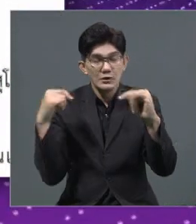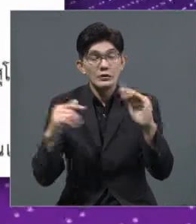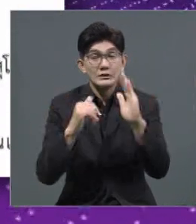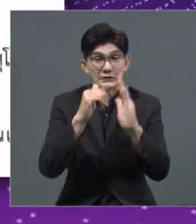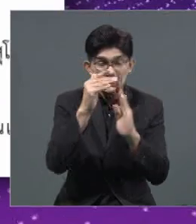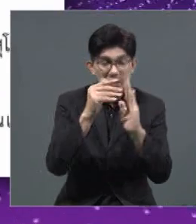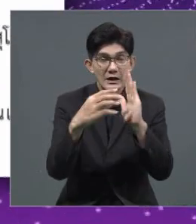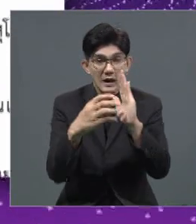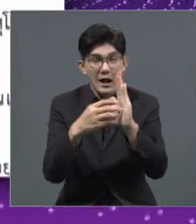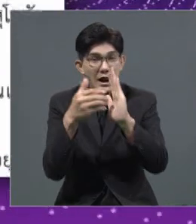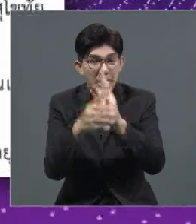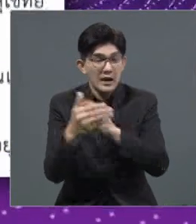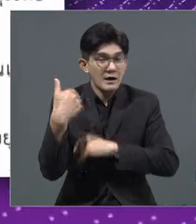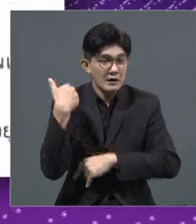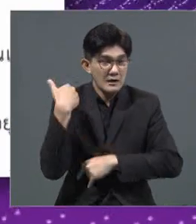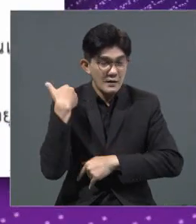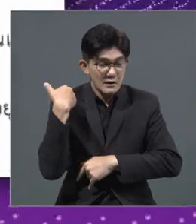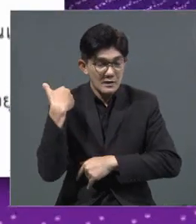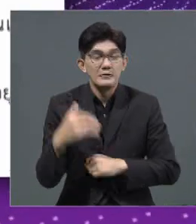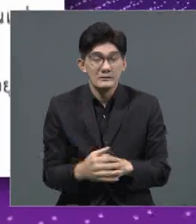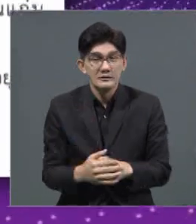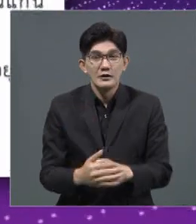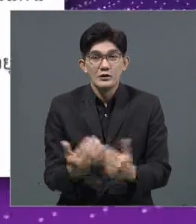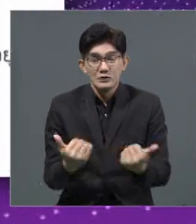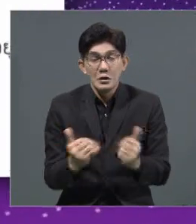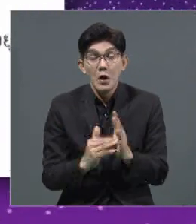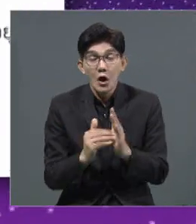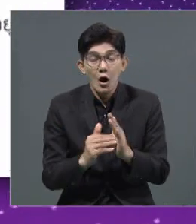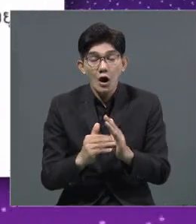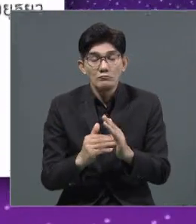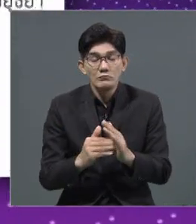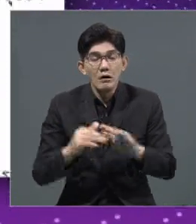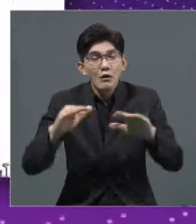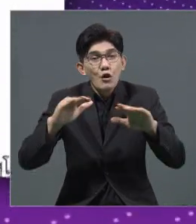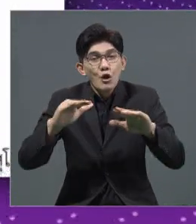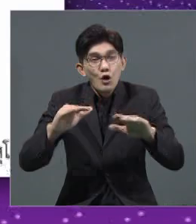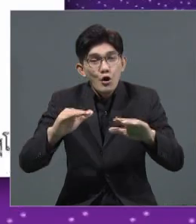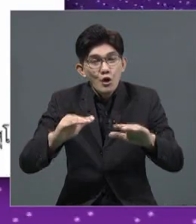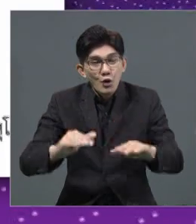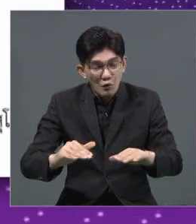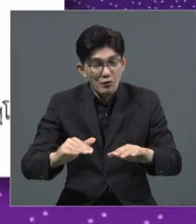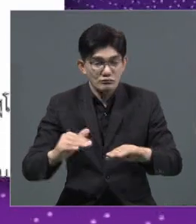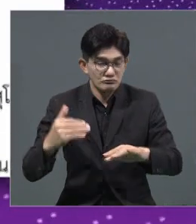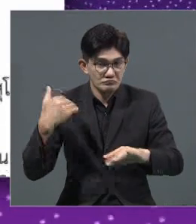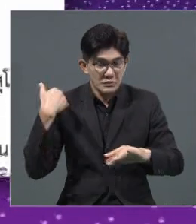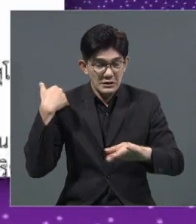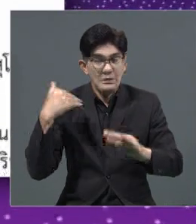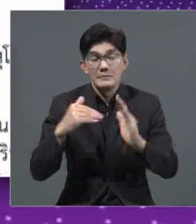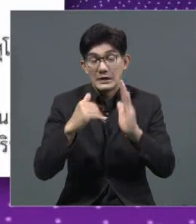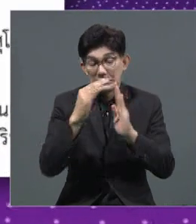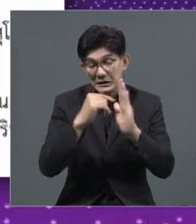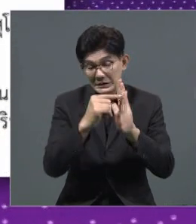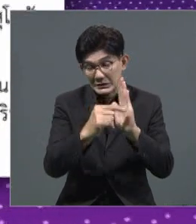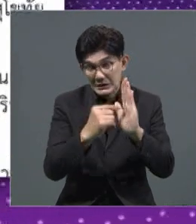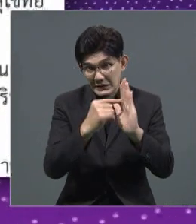อีสานประกอบกับหย่อมความกดอากาศต่ำกำลังแรงที่อ่อนกำลังลงจากdepressionซูริกเคลื่อนเข้าปกคลุมภาคเหนือตอนล่างใน